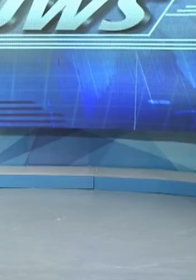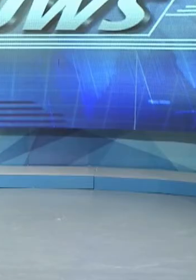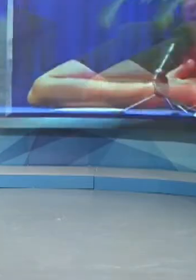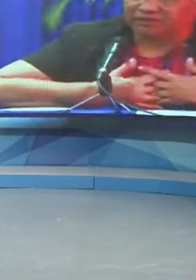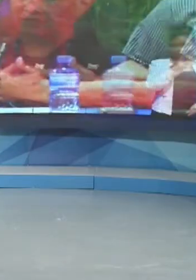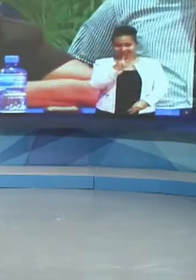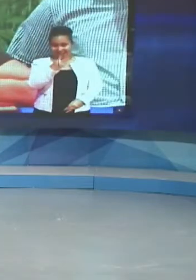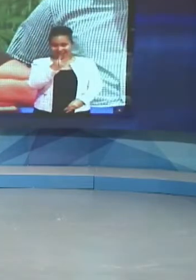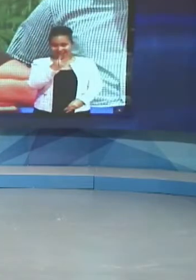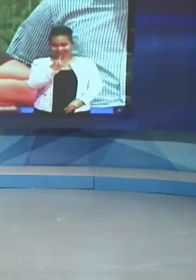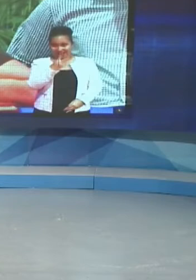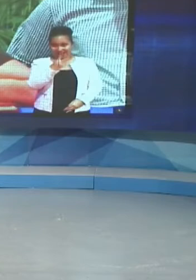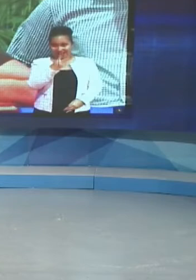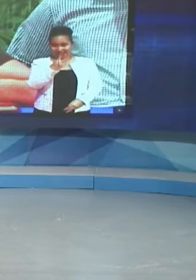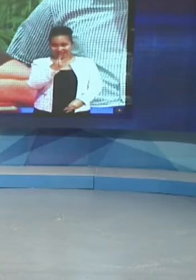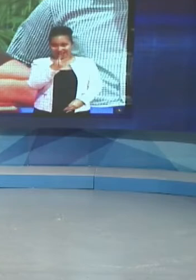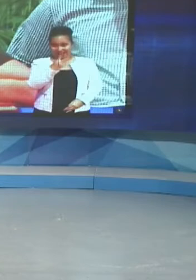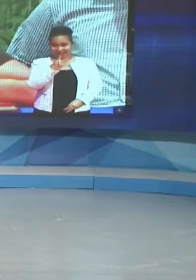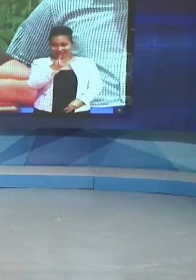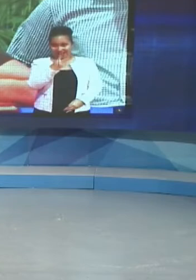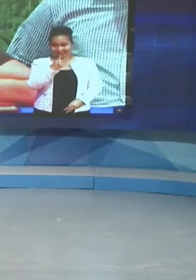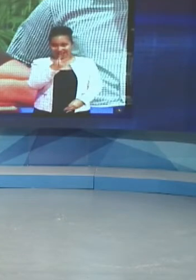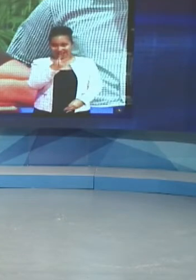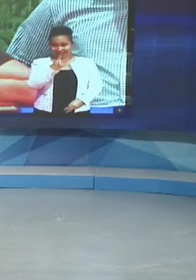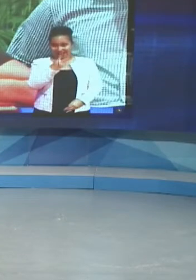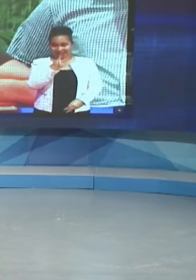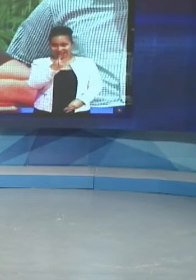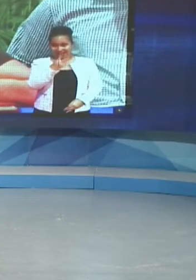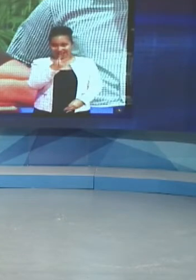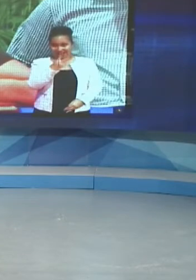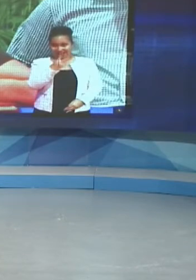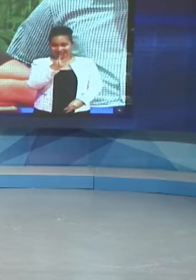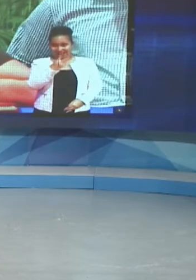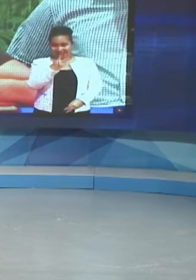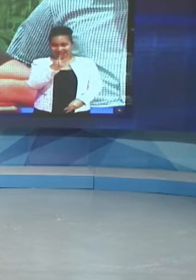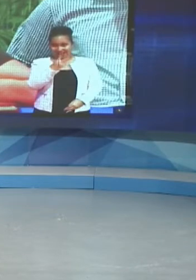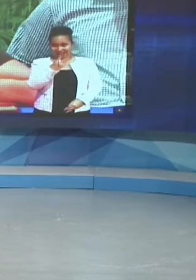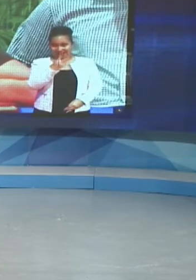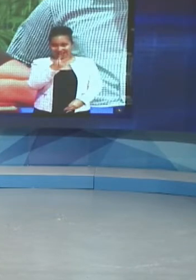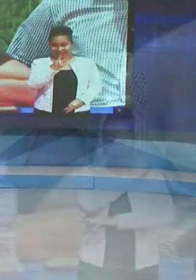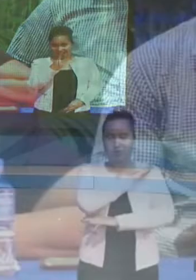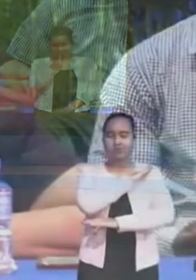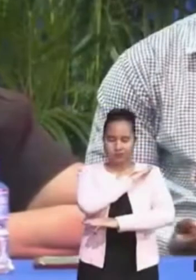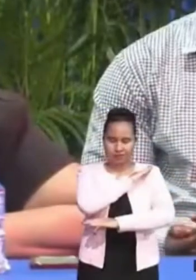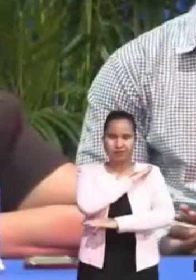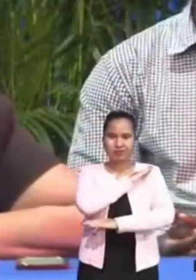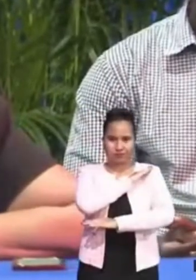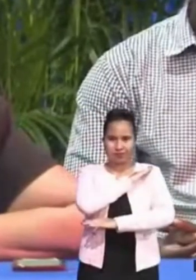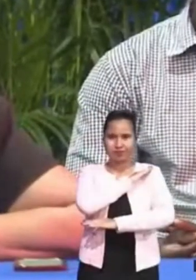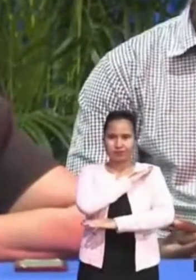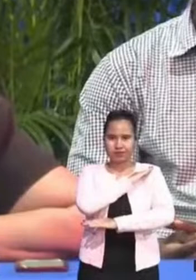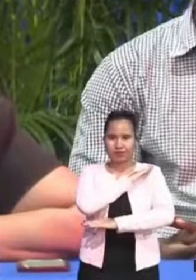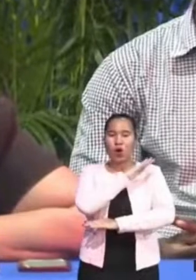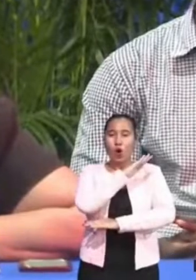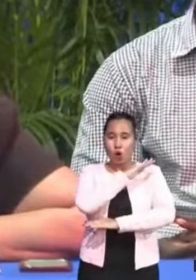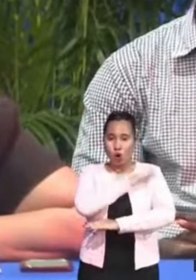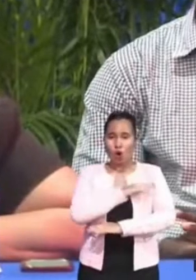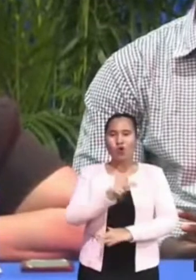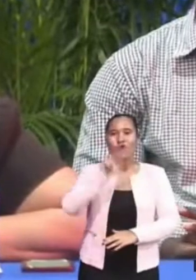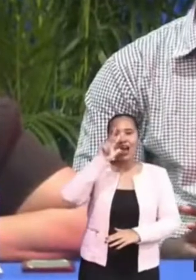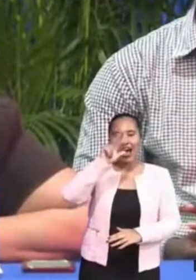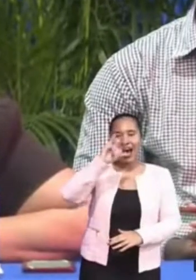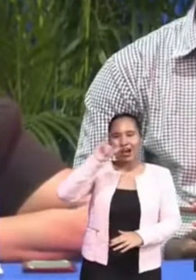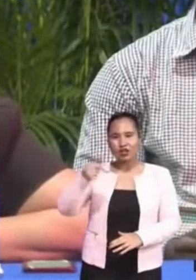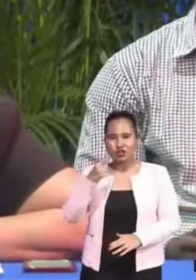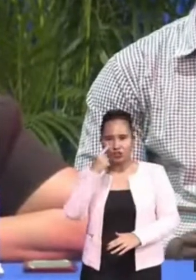Het onderwijsproces voor de toets- en examenklassen wordt op 8 juni weer opgestart. Dit haalde minister Lilian Verrier van